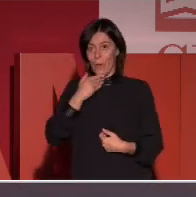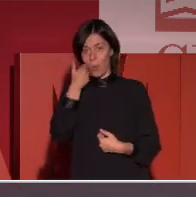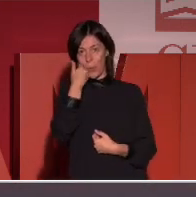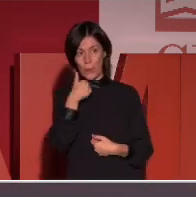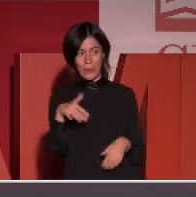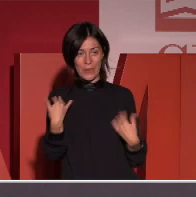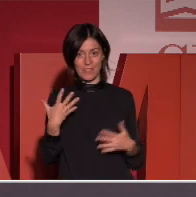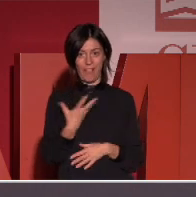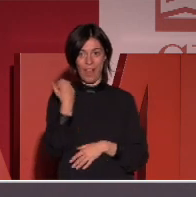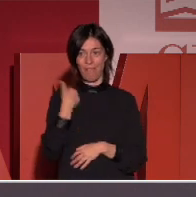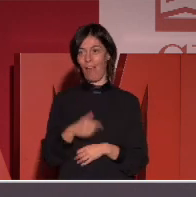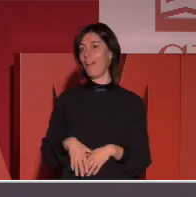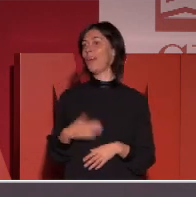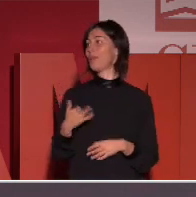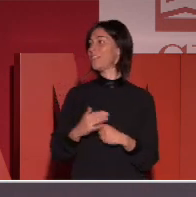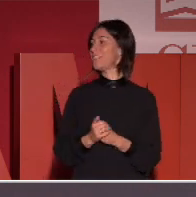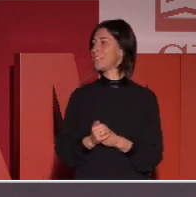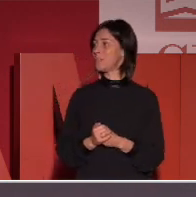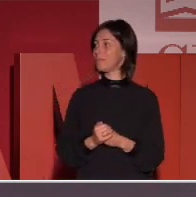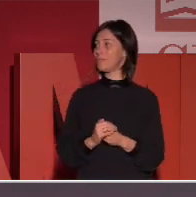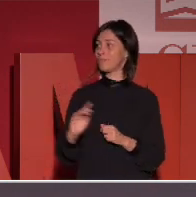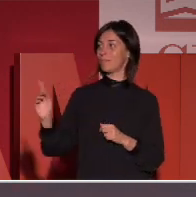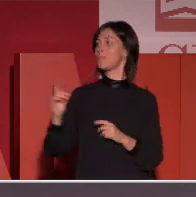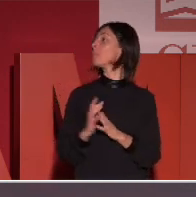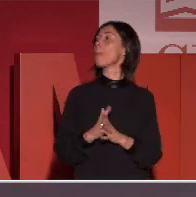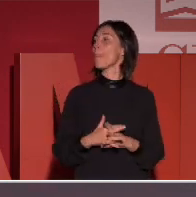cavalli no no